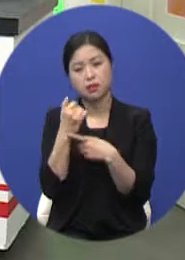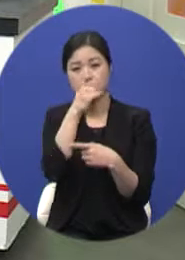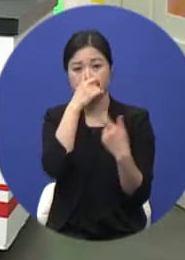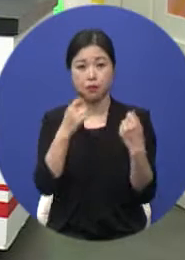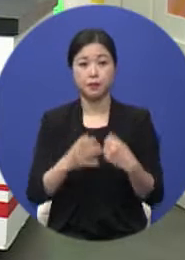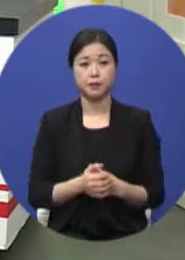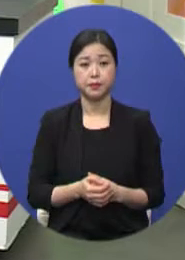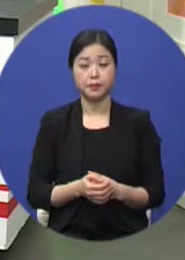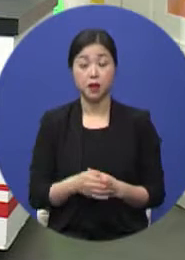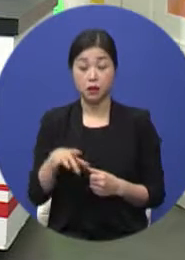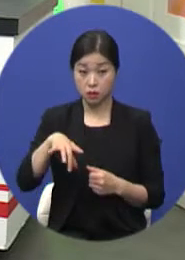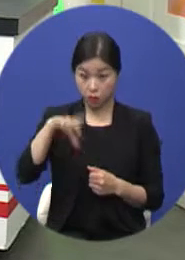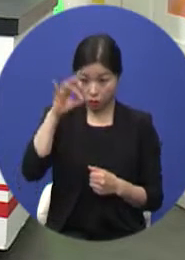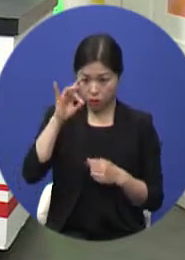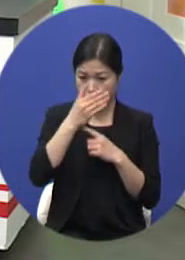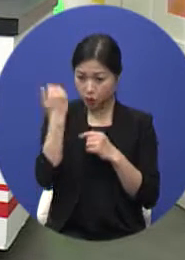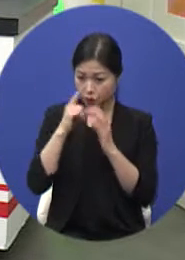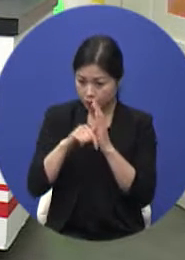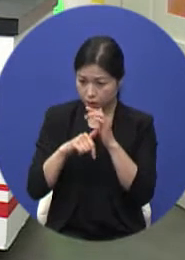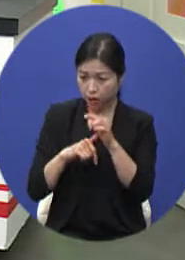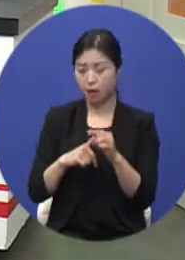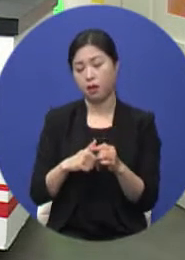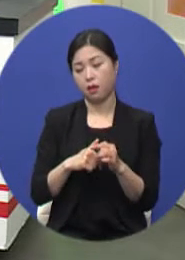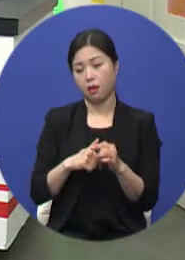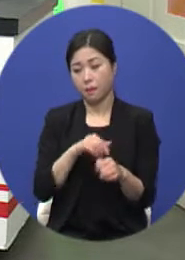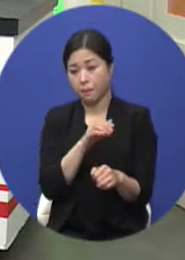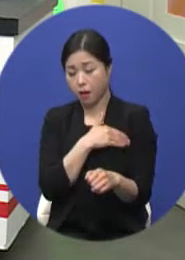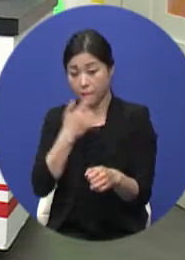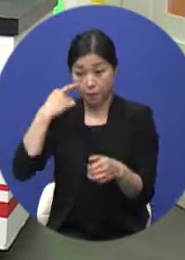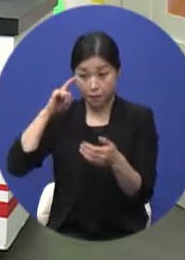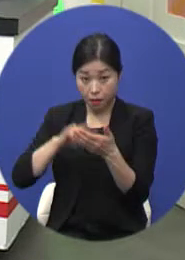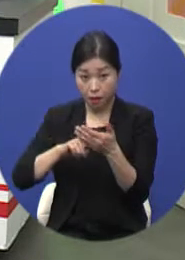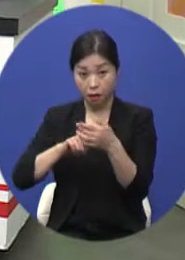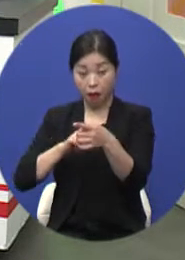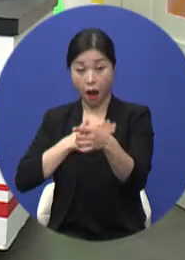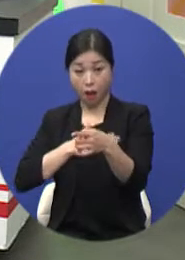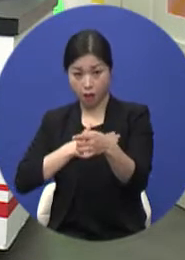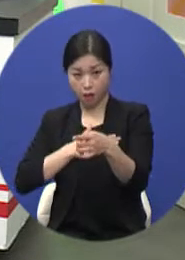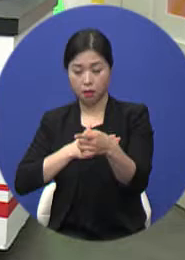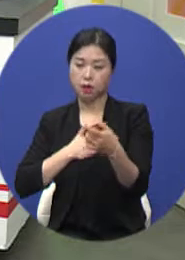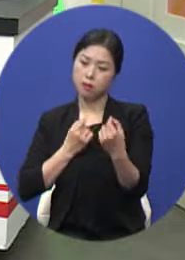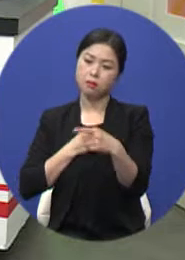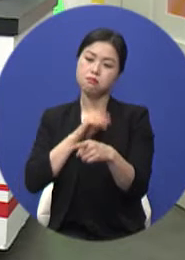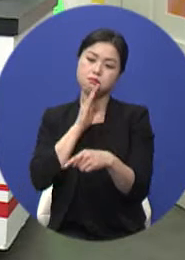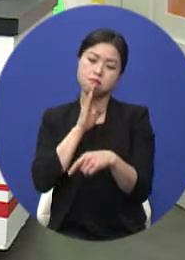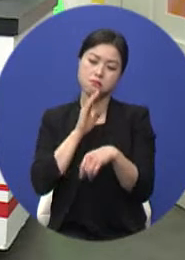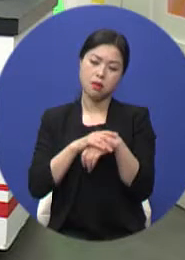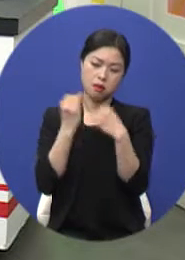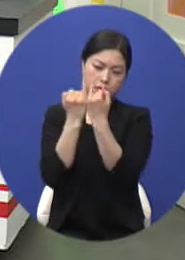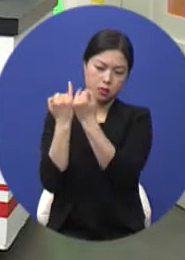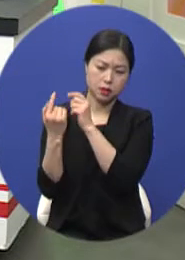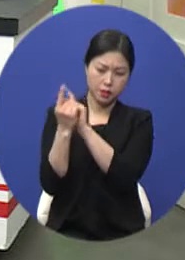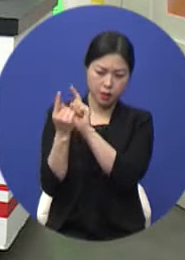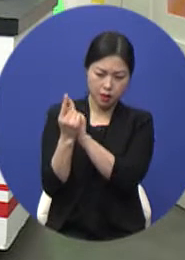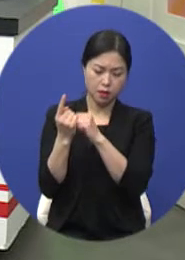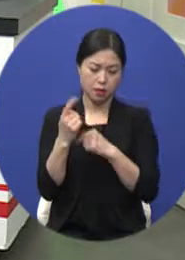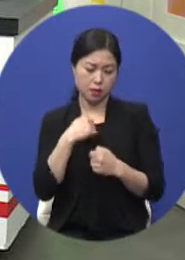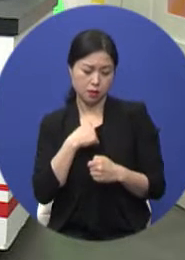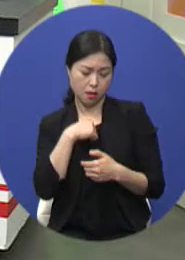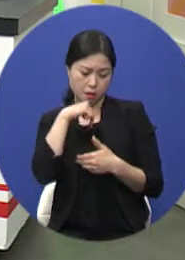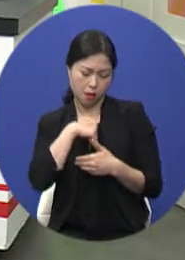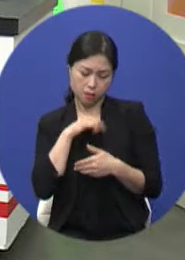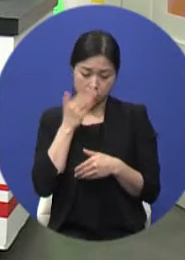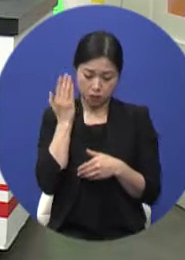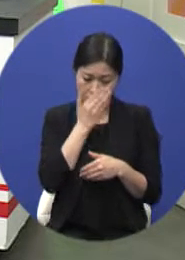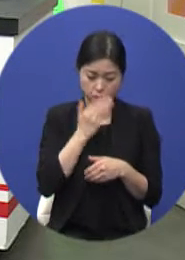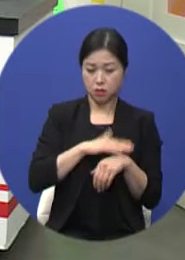그러니까 그게 이제 처음 젊었을 때도 그런 걸 아셨나요? 아, 젊었을 때 곧잘 그렇게 바람을 피웠는데 그때는 제가 순진해갖고 몰랐는데 이제